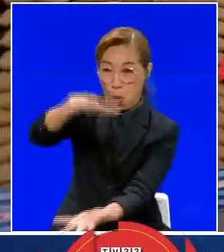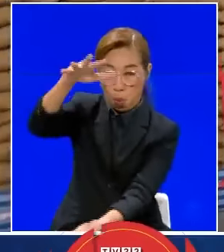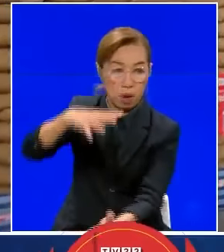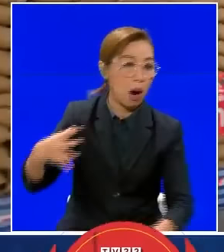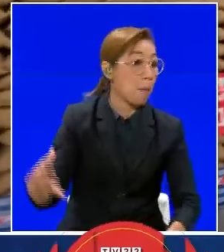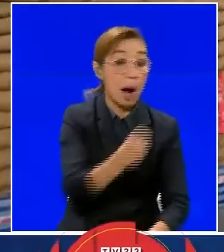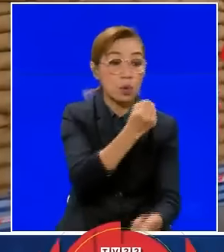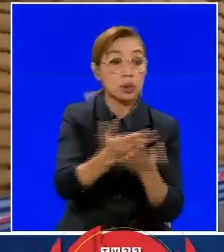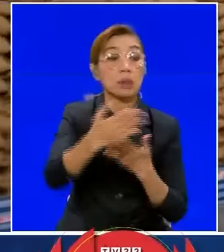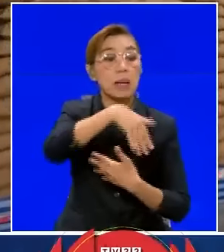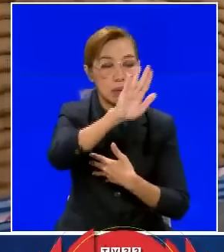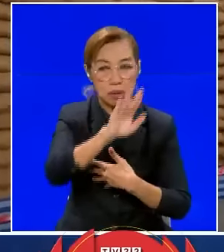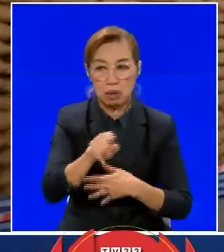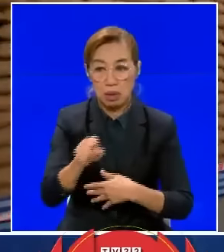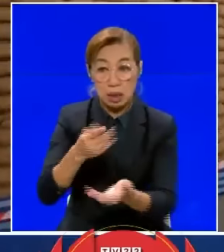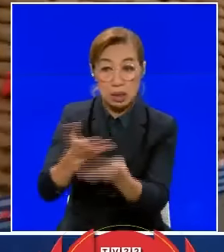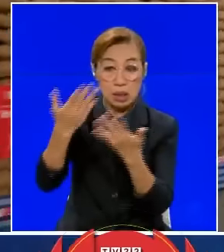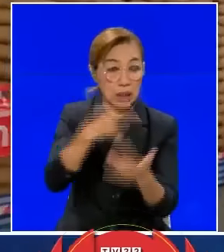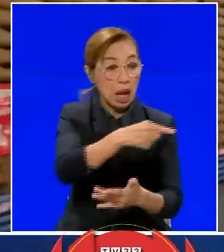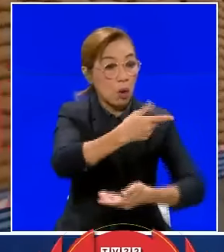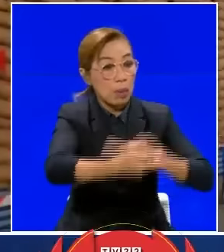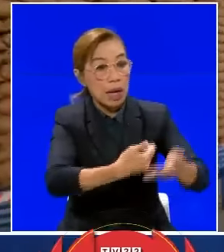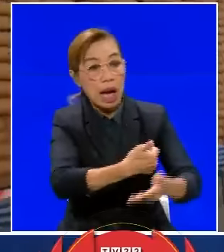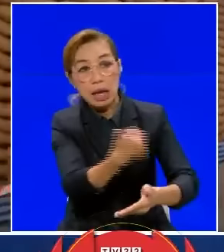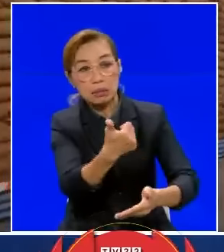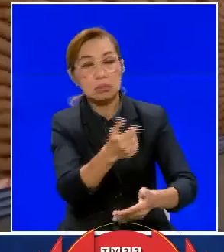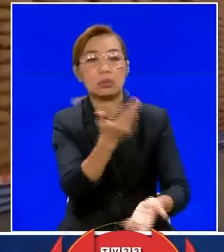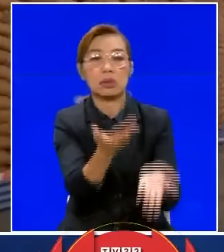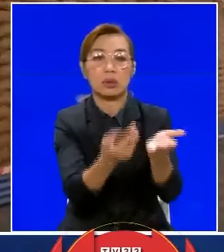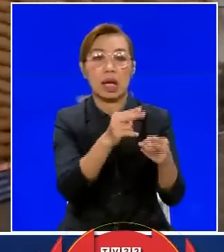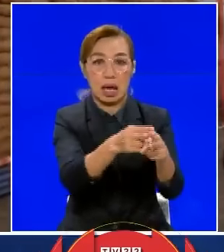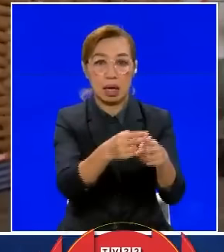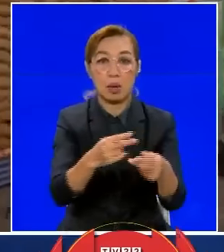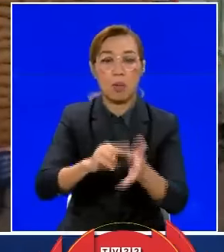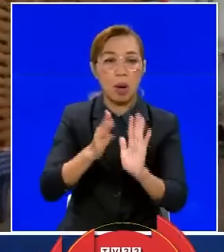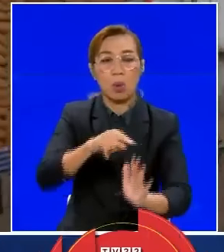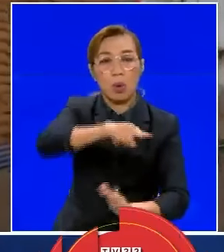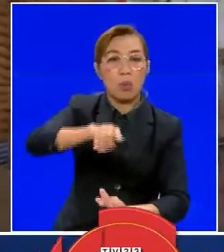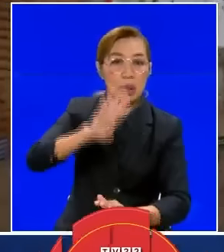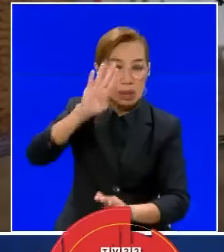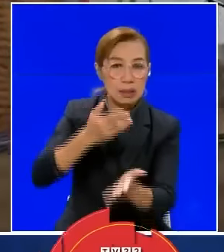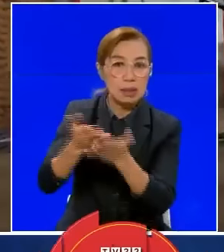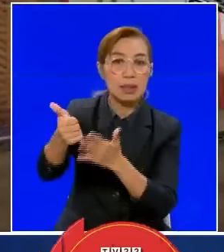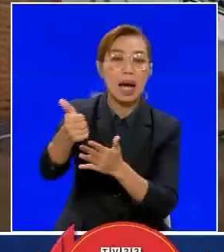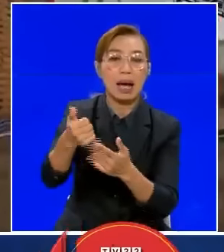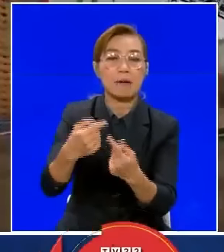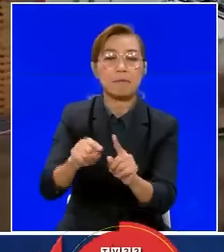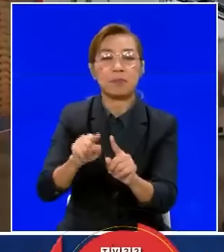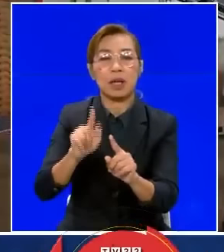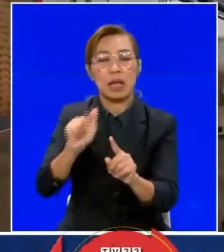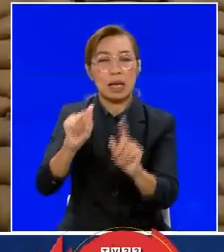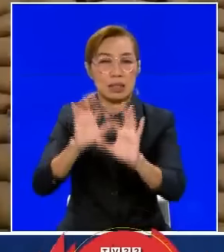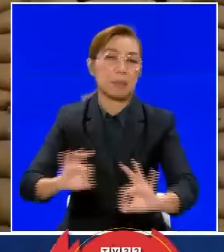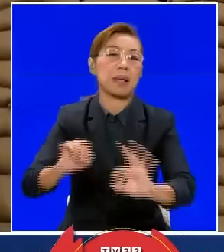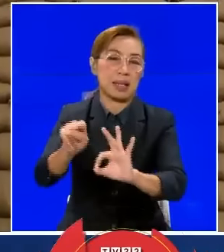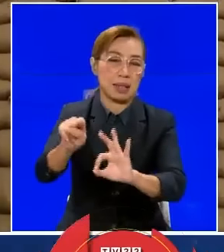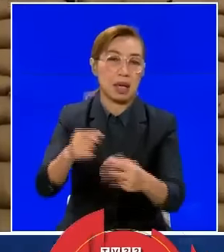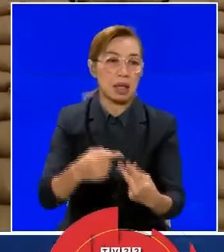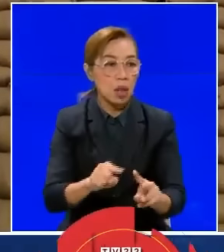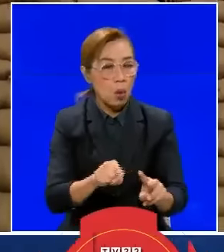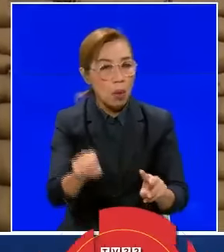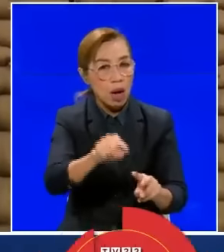ที่ไหนก็แล้วแต่เพราะทุกคนเนี่ยมีสิทธิ์ประมูลได้ทั้งหมดไม่มีเฉพาะเจาะจงเอาอันนี้เป็นเรื่องหลักดีกว่าเออส่วนเรื่องจะเอาแบบ